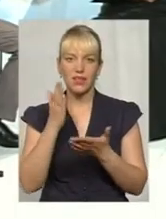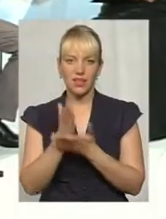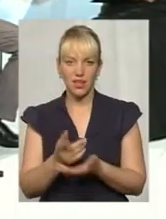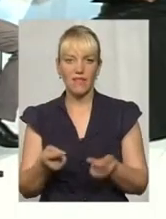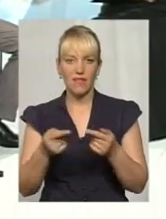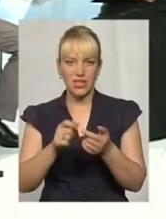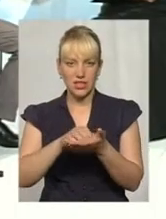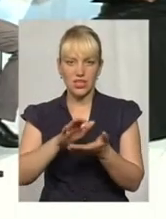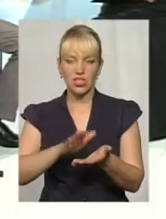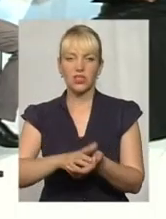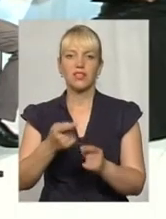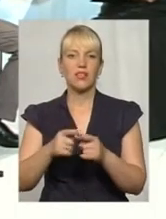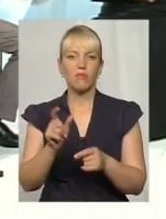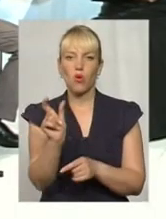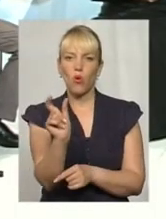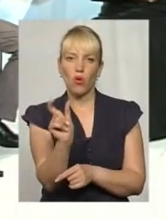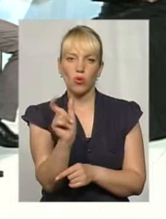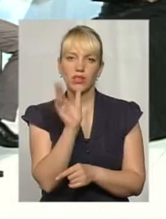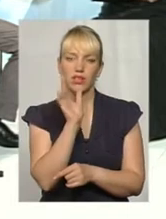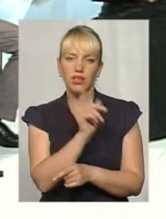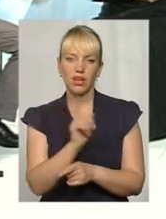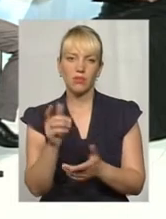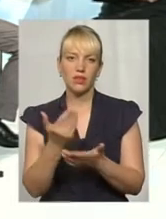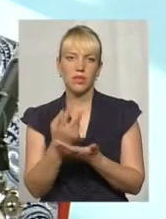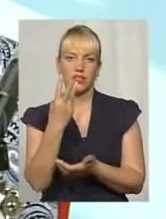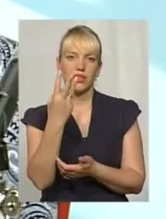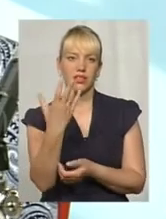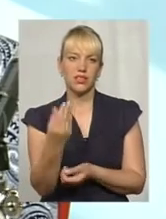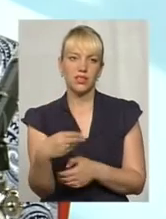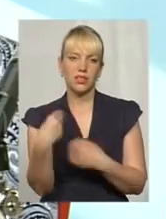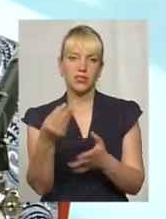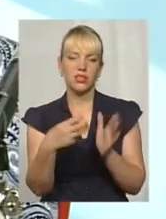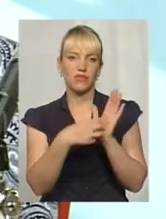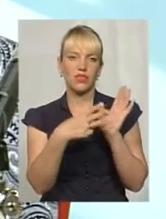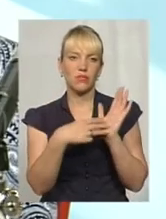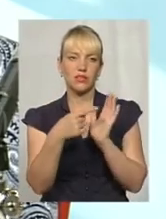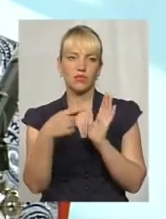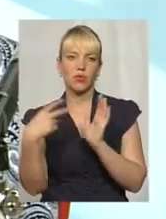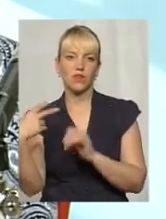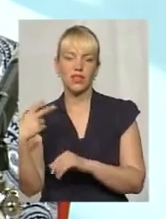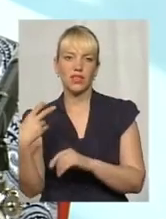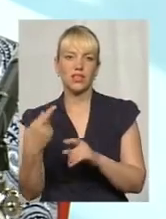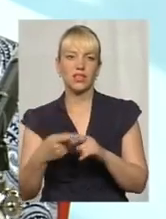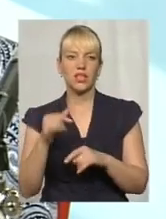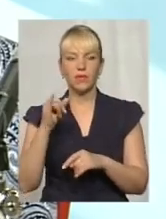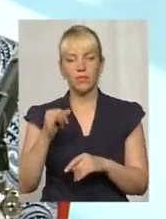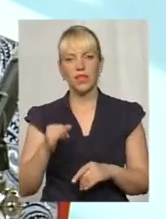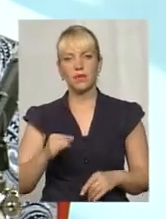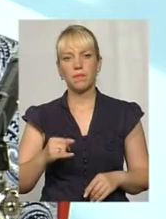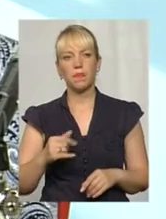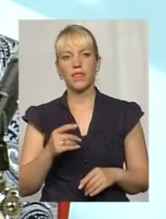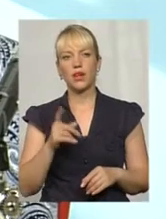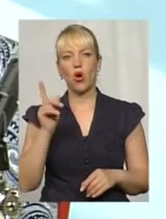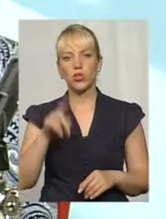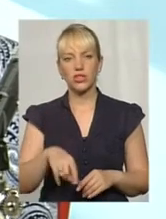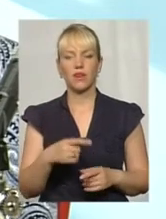там досить короткий термін, там, якщо, наприклад, 3 дні дається. З 18 по 20. Так. Ось. І хоча